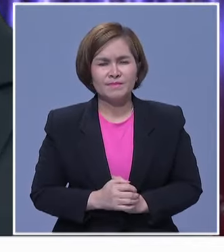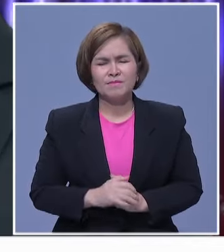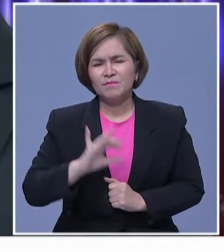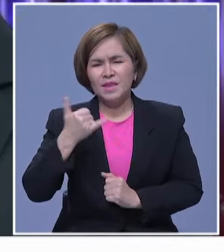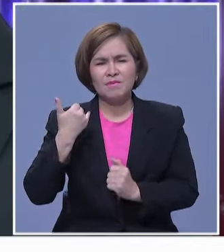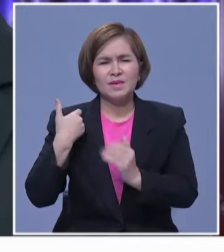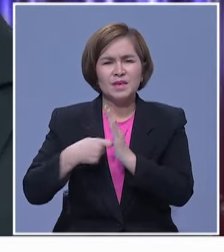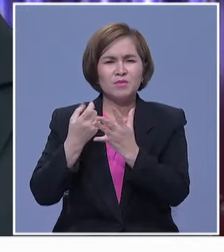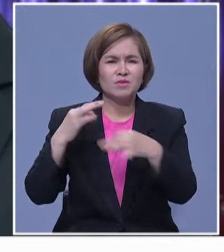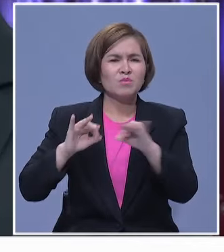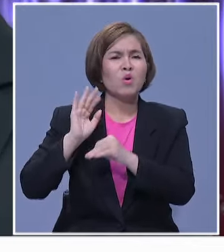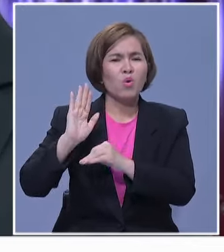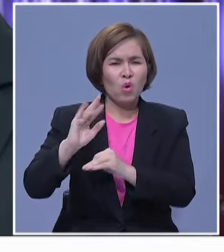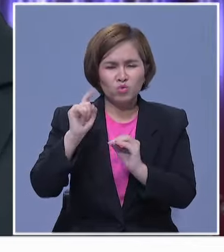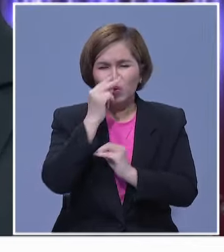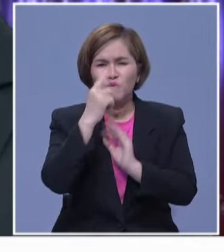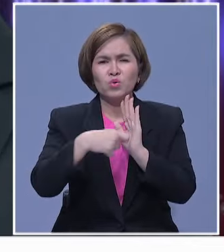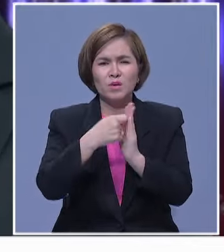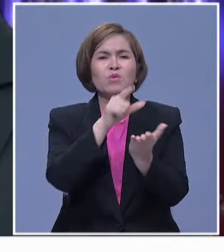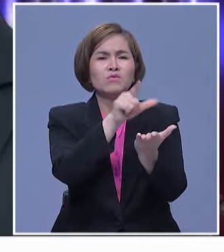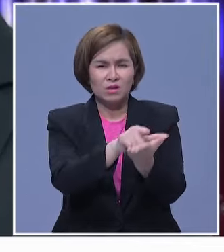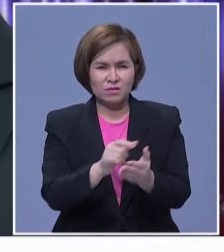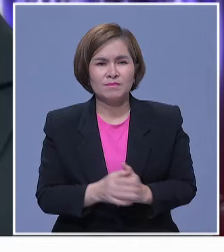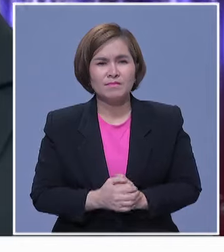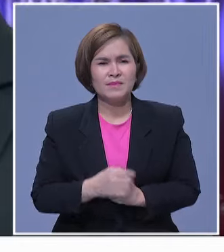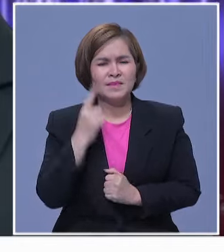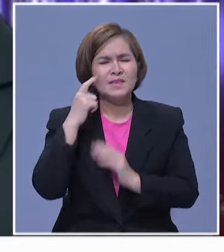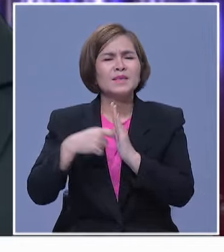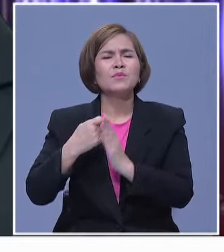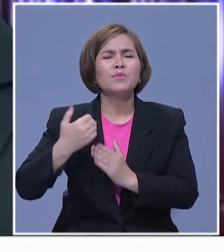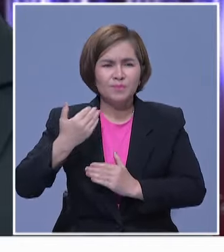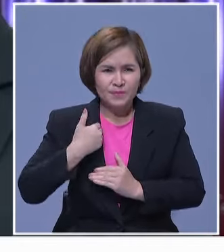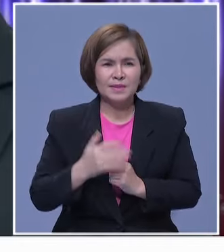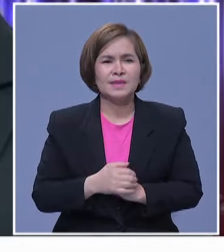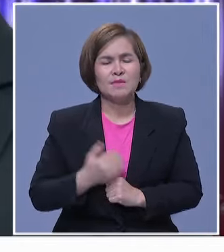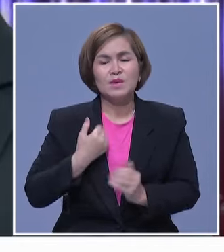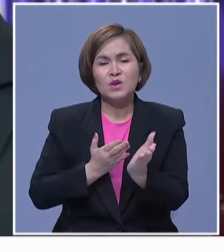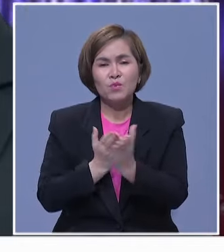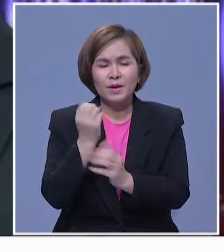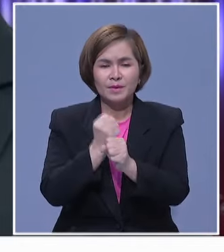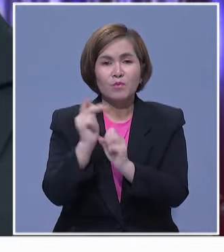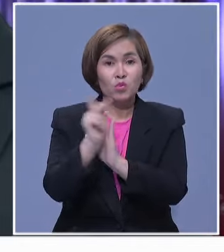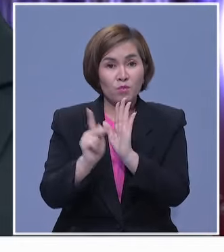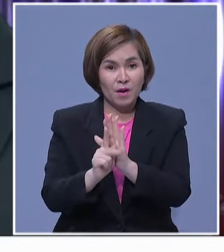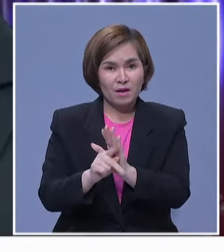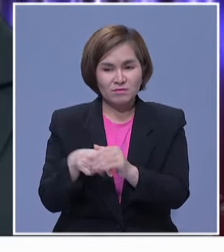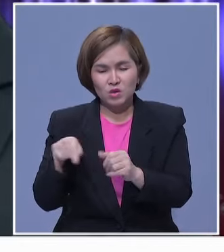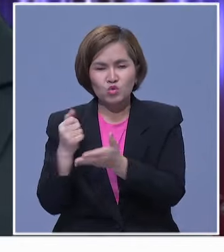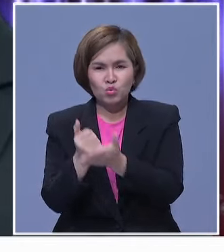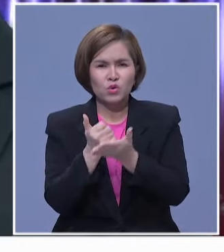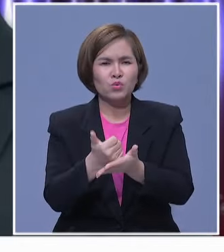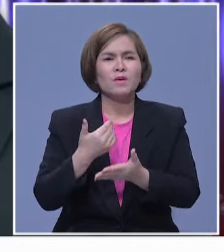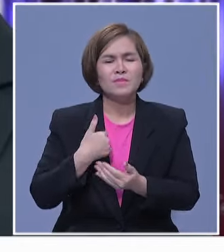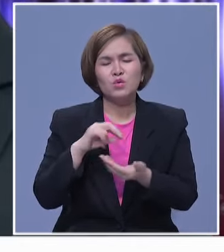ำเป็นอะไรก็ได้ก็อยู่ที่เหตุผลในการลาของท่านนะครับก็ต้องมีอยู่แล้วแหละแล้วท่านก็มีนักกฎหมายข้างตัวเยอะแยะไม่เห็นเลยครับ ระ